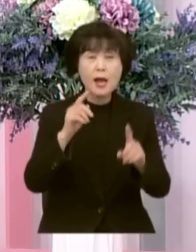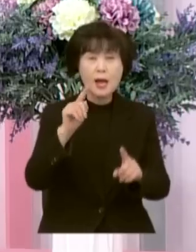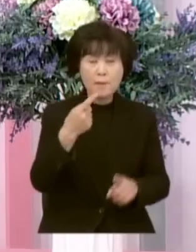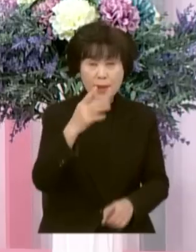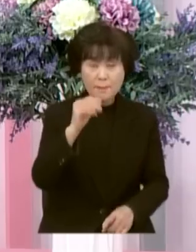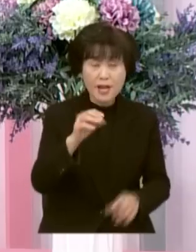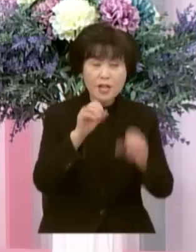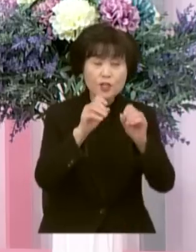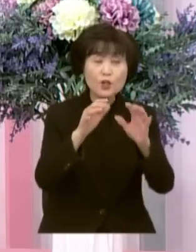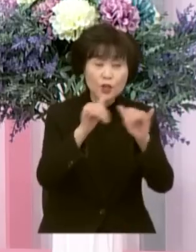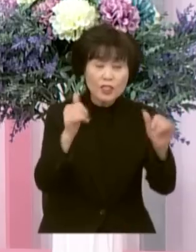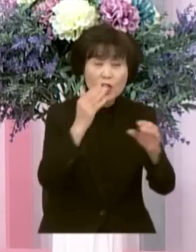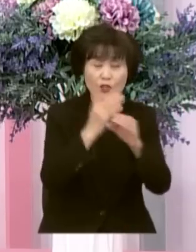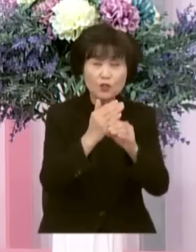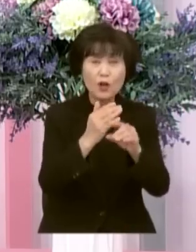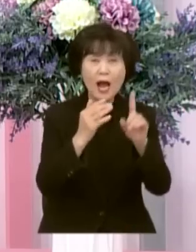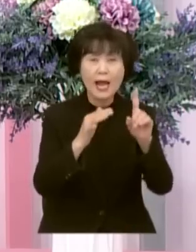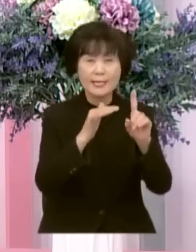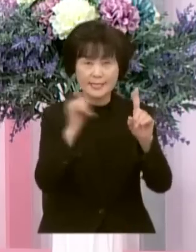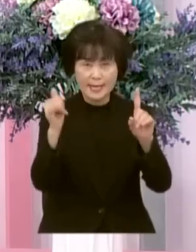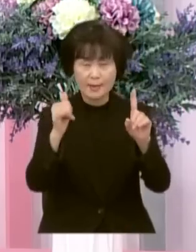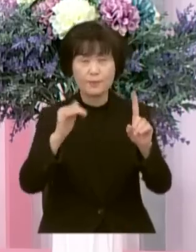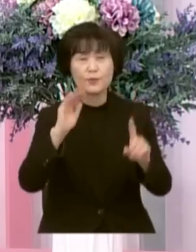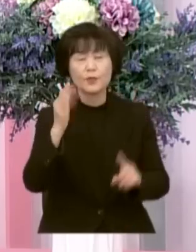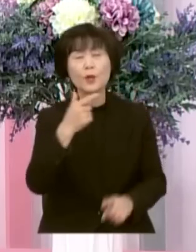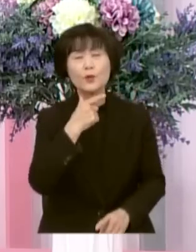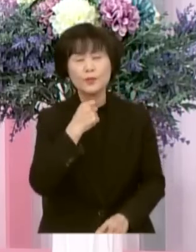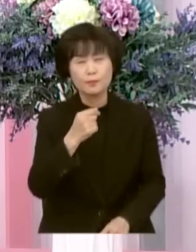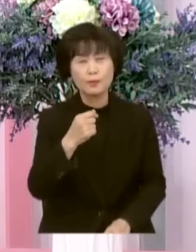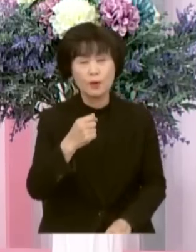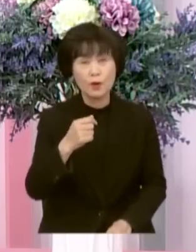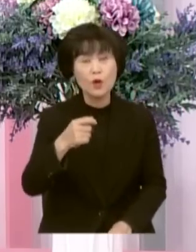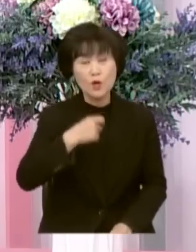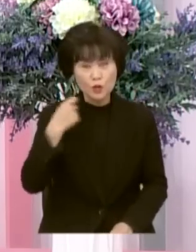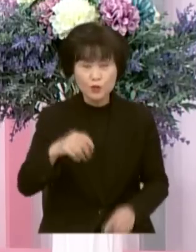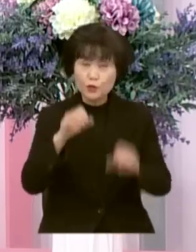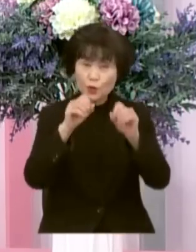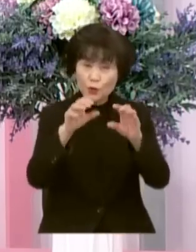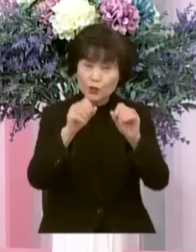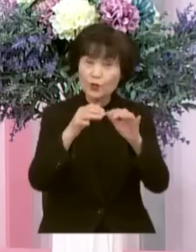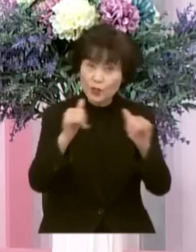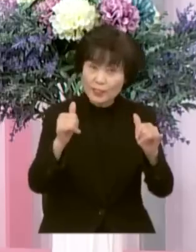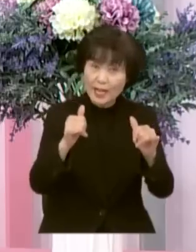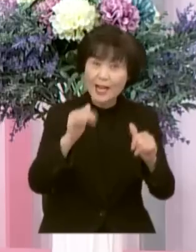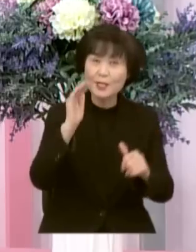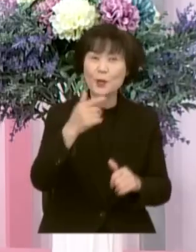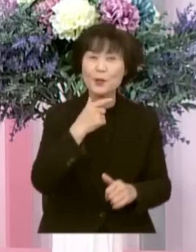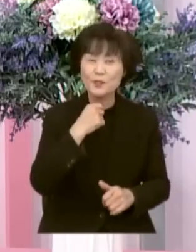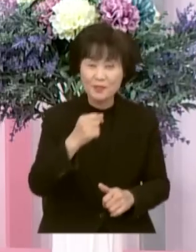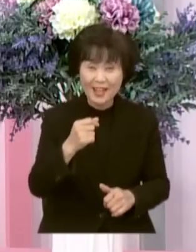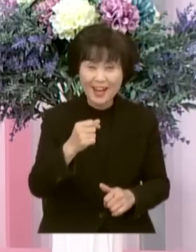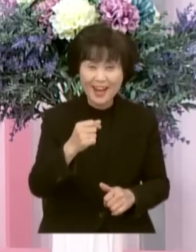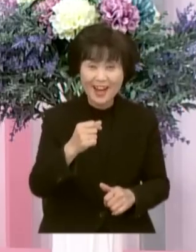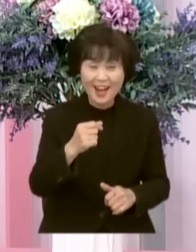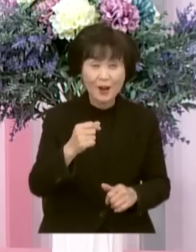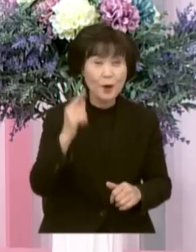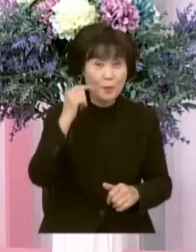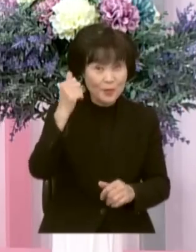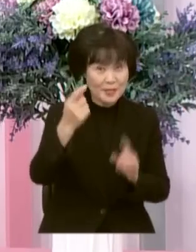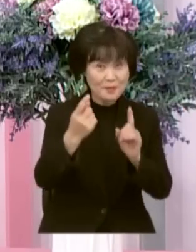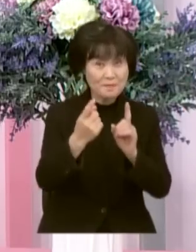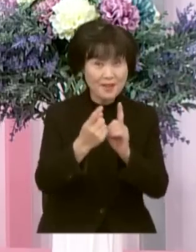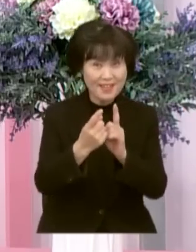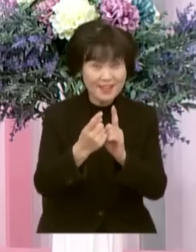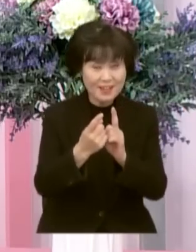그 100만 선교사 중에서 1인이 꼭 될게요. 중국 선교사요. 하면서 목사님 파이팅 이렇게 해주려고 이제